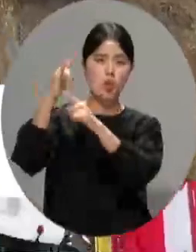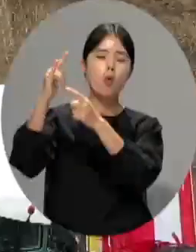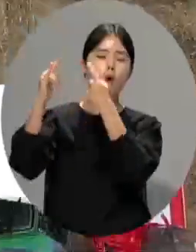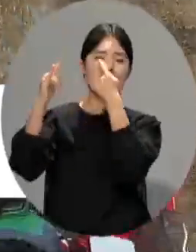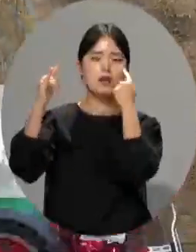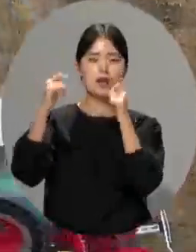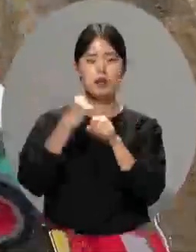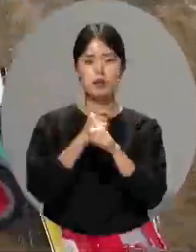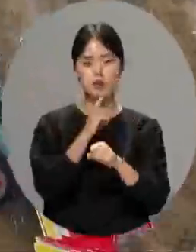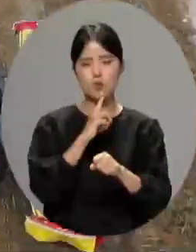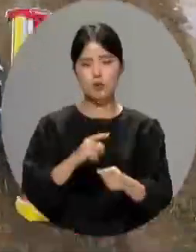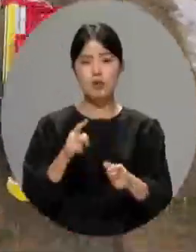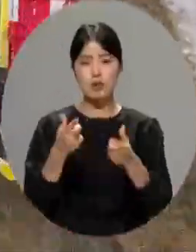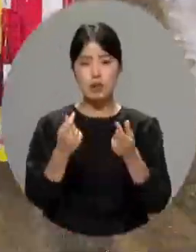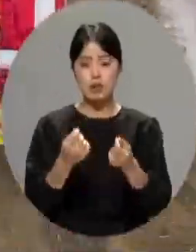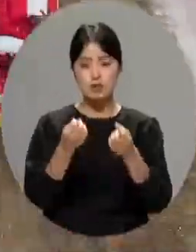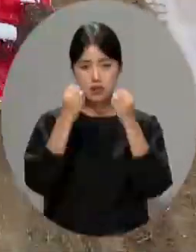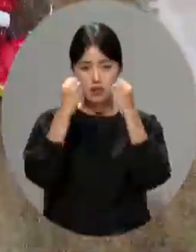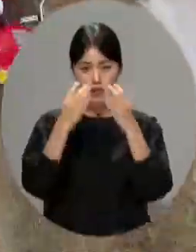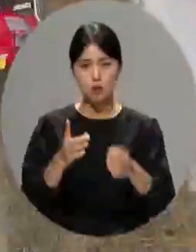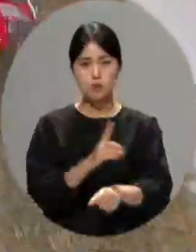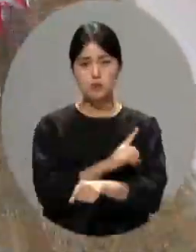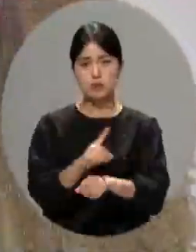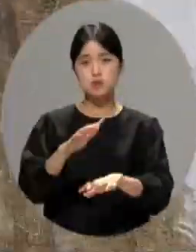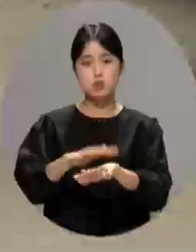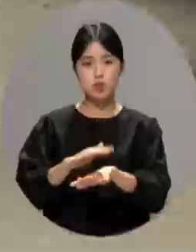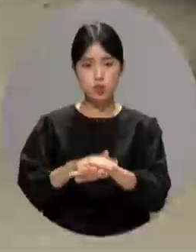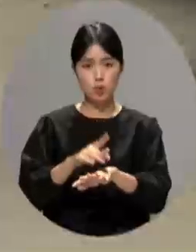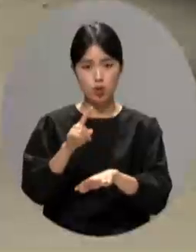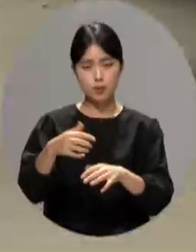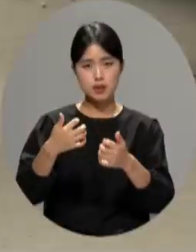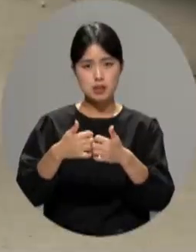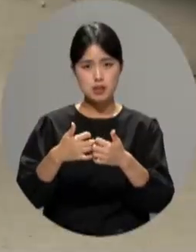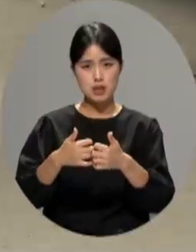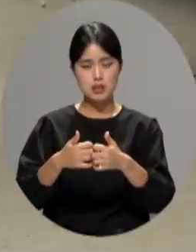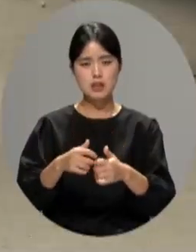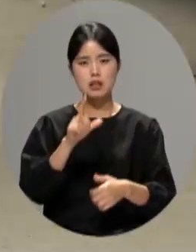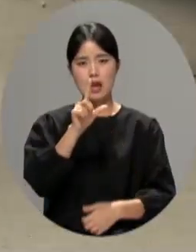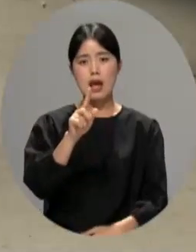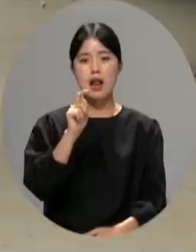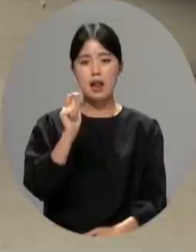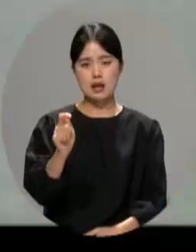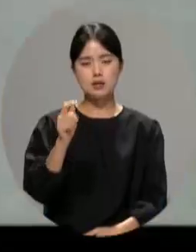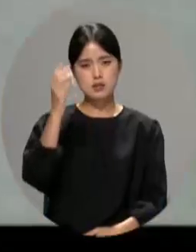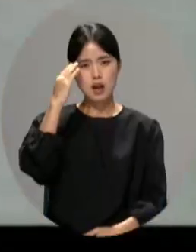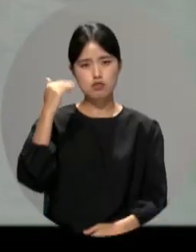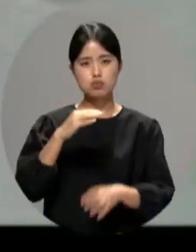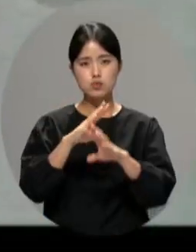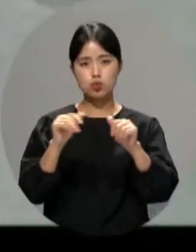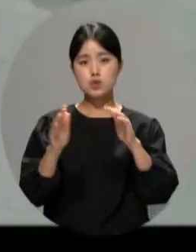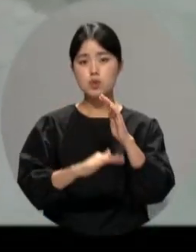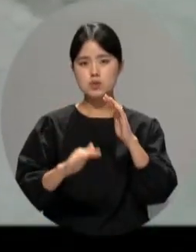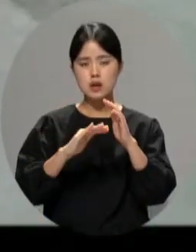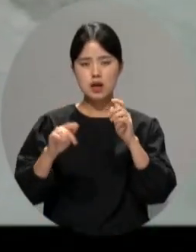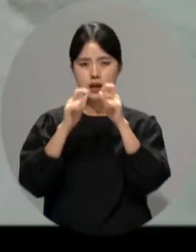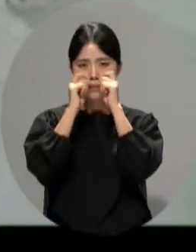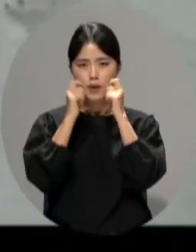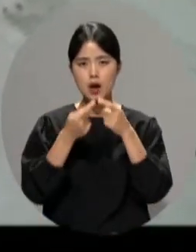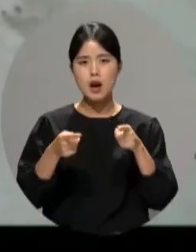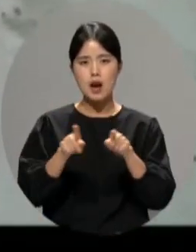하구요 이 같은 신개념 디지털 농업은 lx 한국 토지 정보 공사가 민간과 공동 개발한